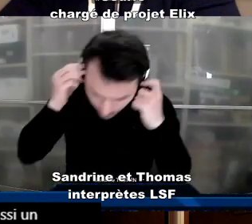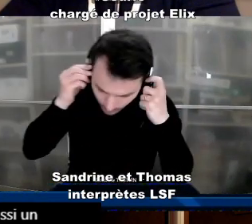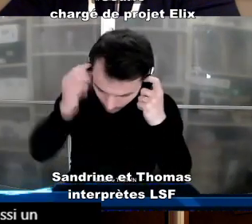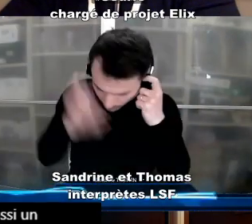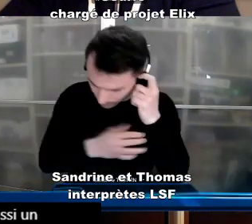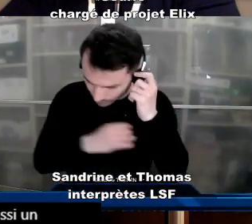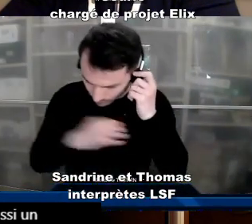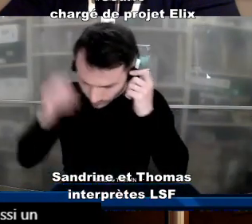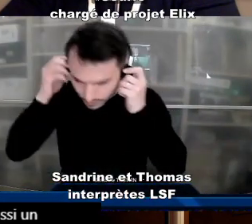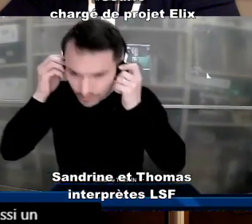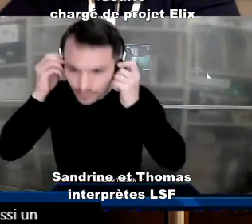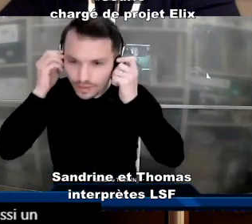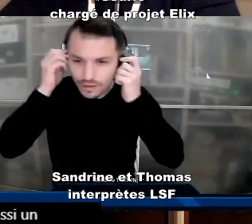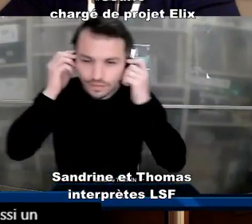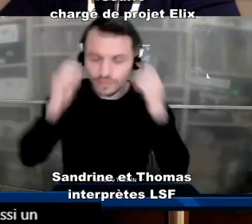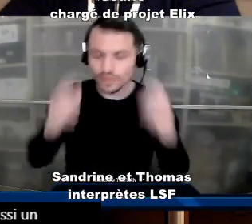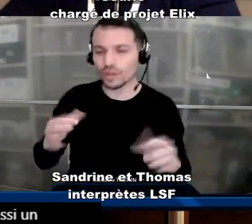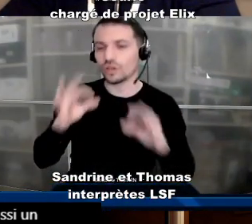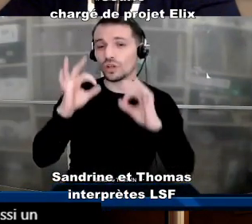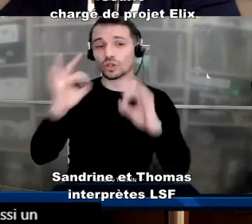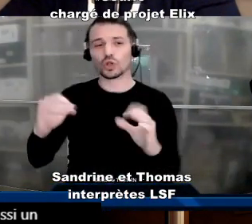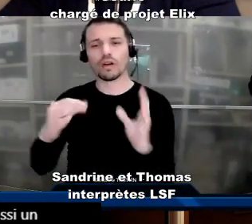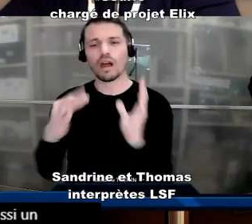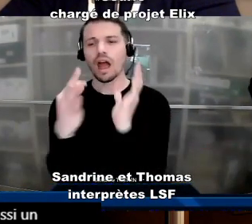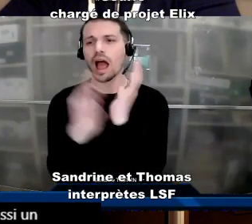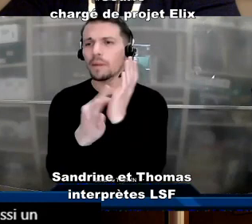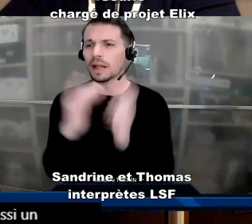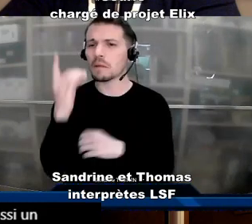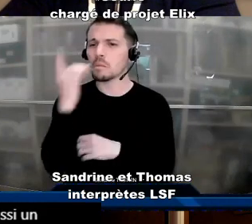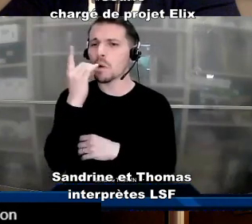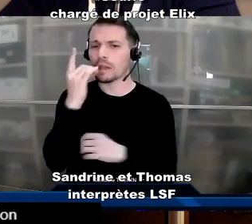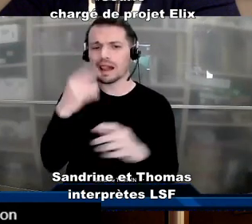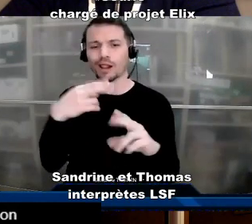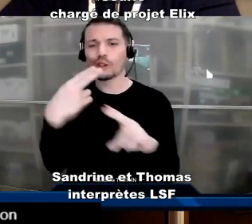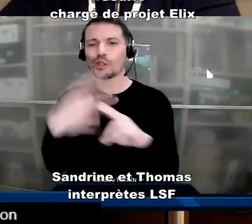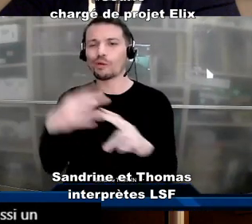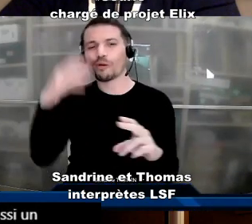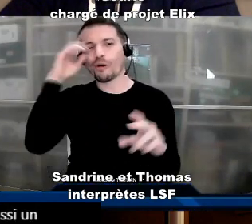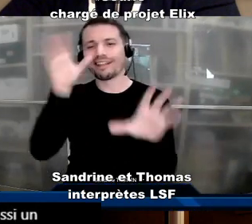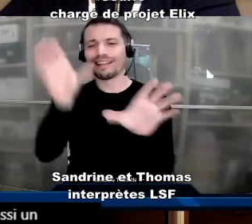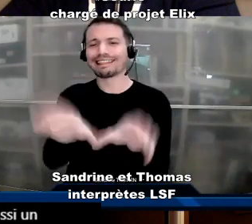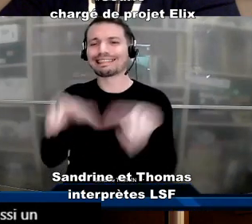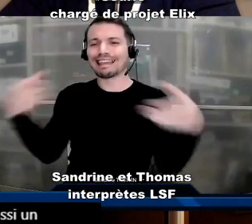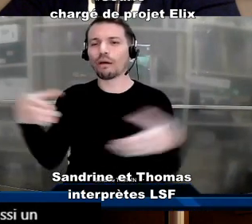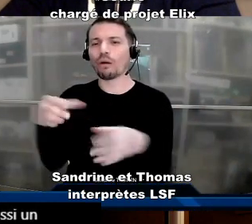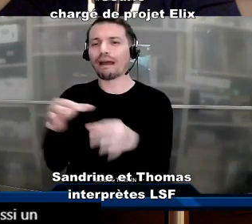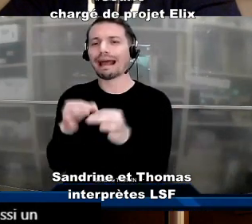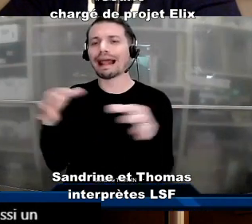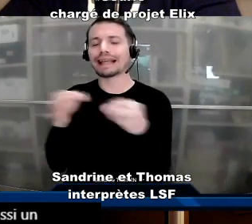c'est d'abord le site et l'application mobile, hein, ce que nous on appelle le Dico Elix.